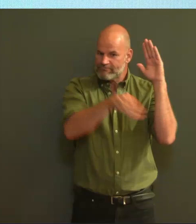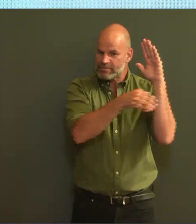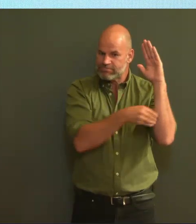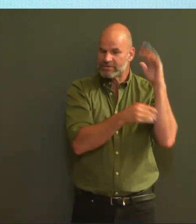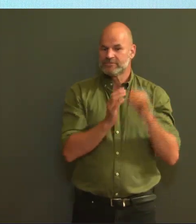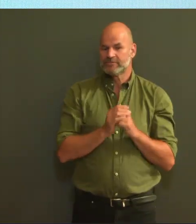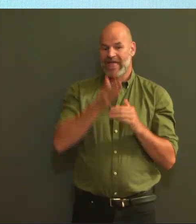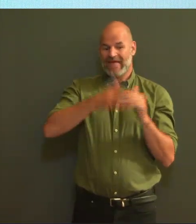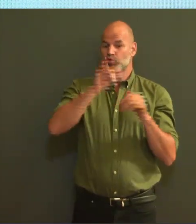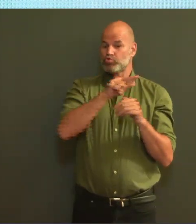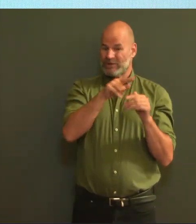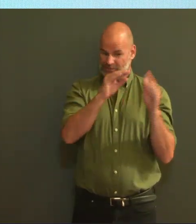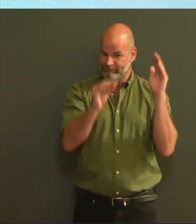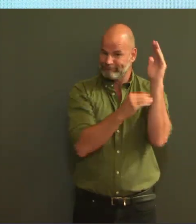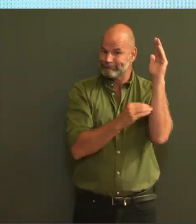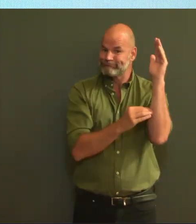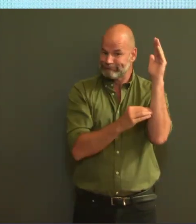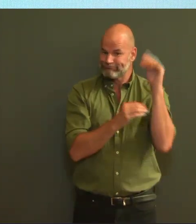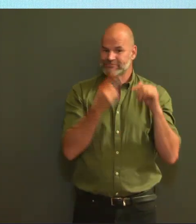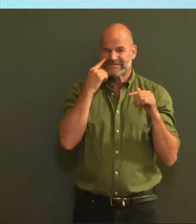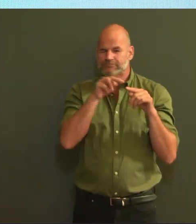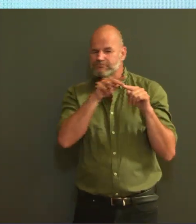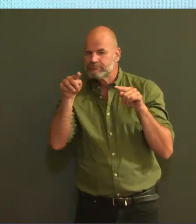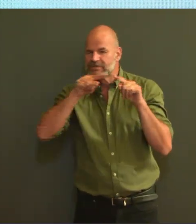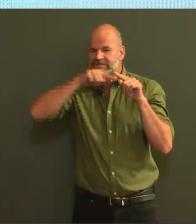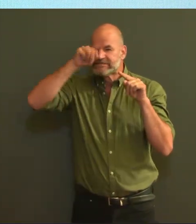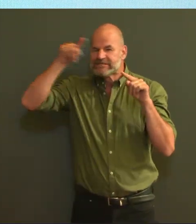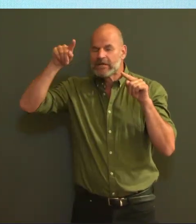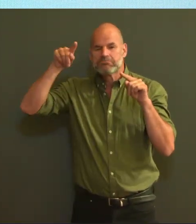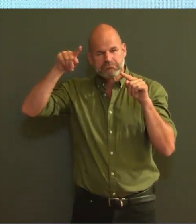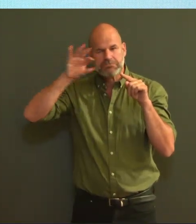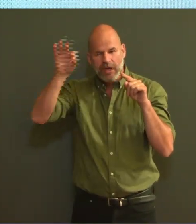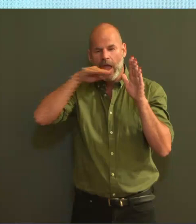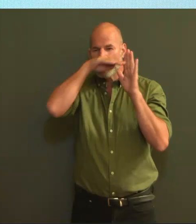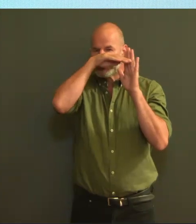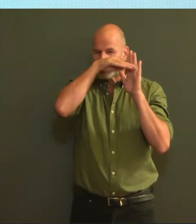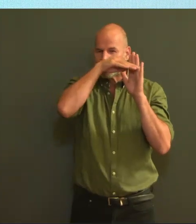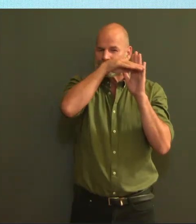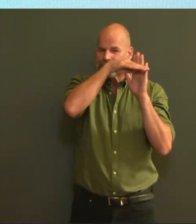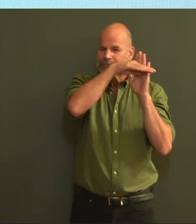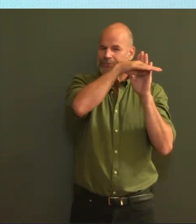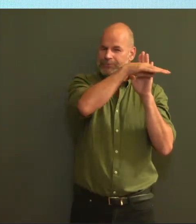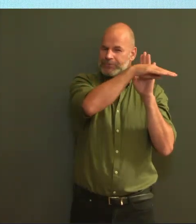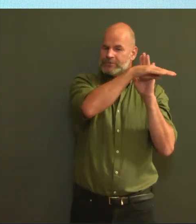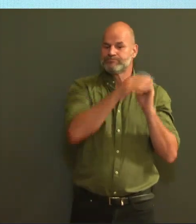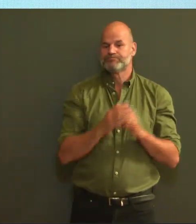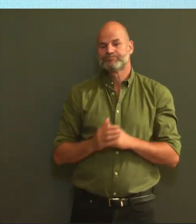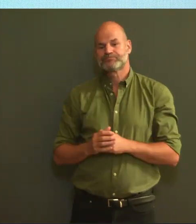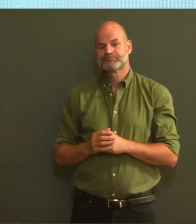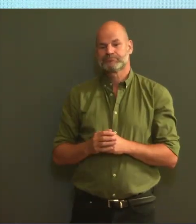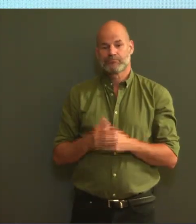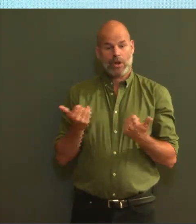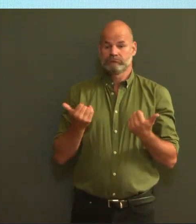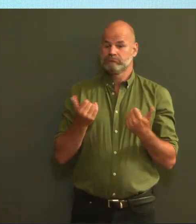eerder gepresenteerd. Je ziet duidelijk dat die mooi aan het afvlakken is. Hadden we niet ingegrepen, dan is het toch heel